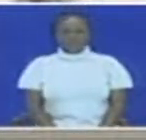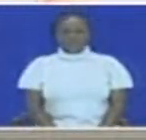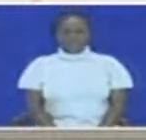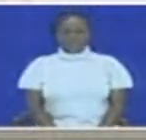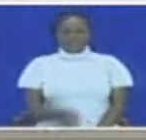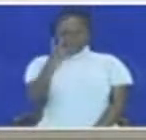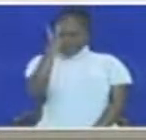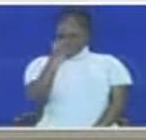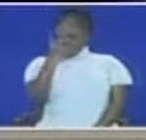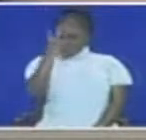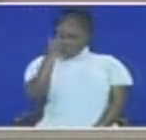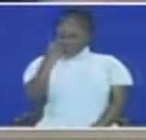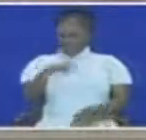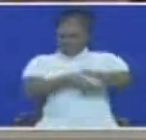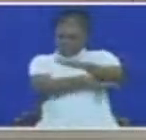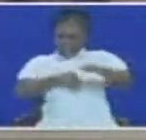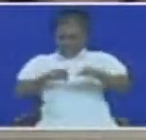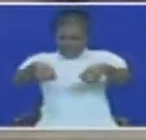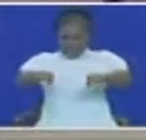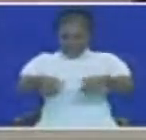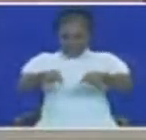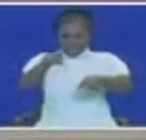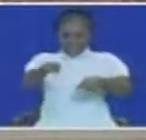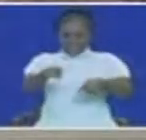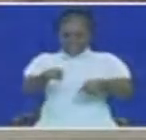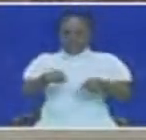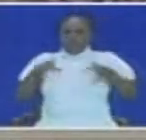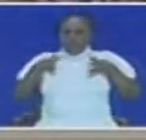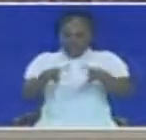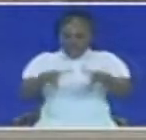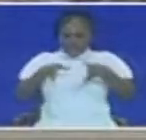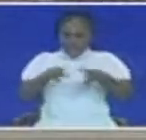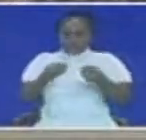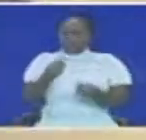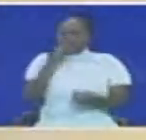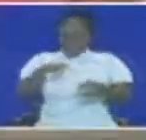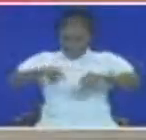Washukiwa wa wizi wa pikipiki wazua kioja kwa kulazimika kula nyasi huko Lanet.